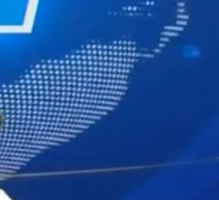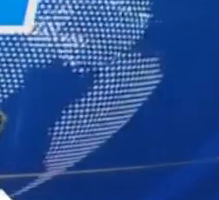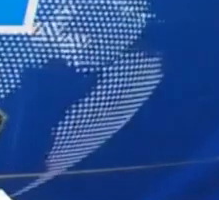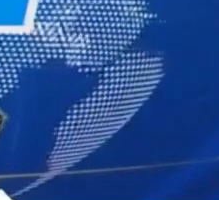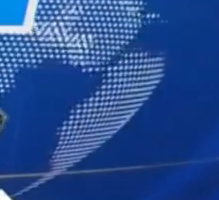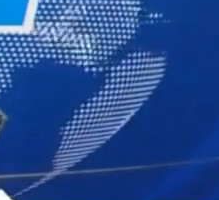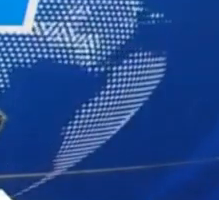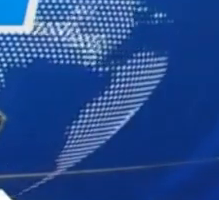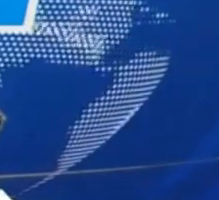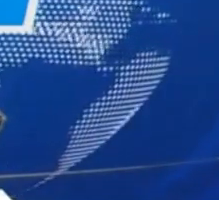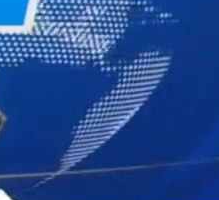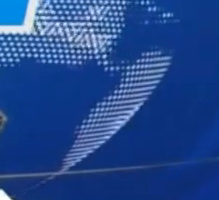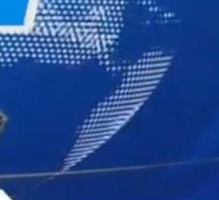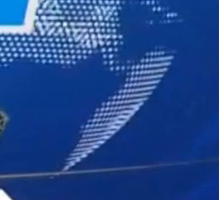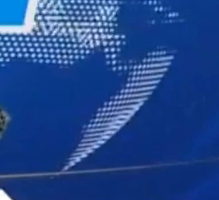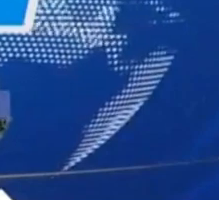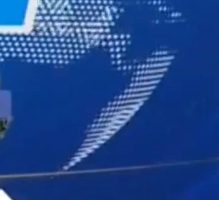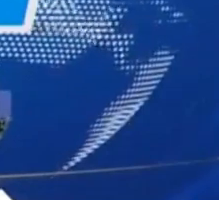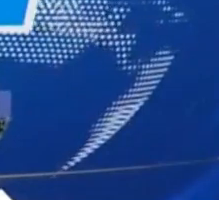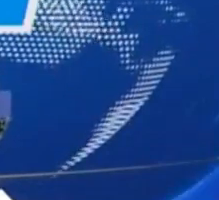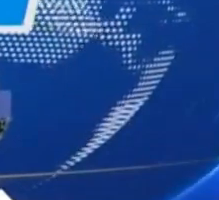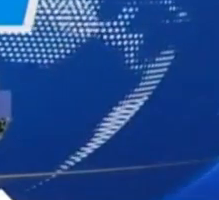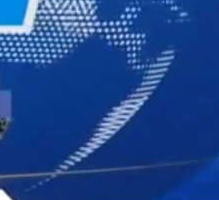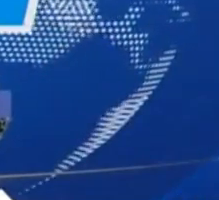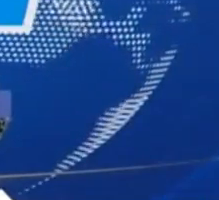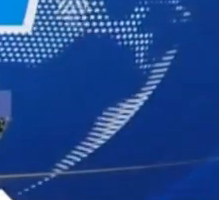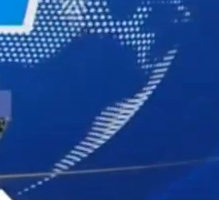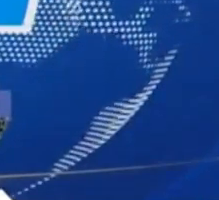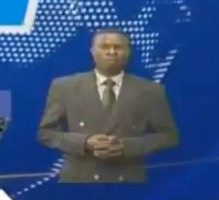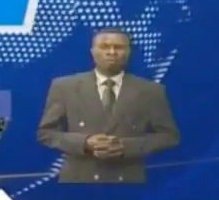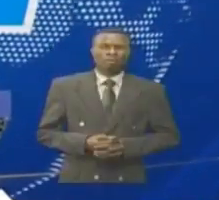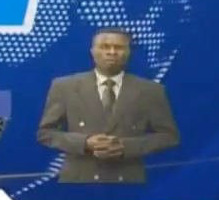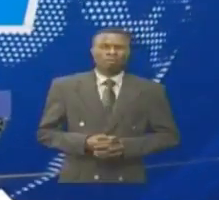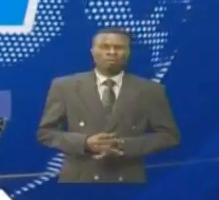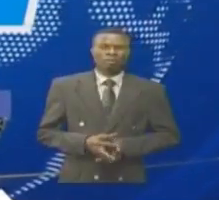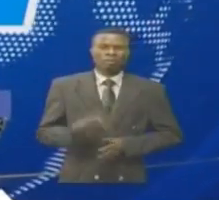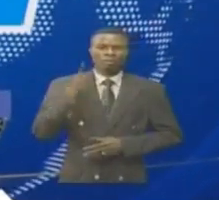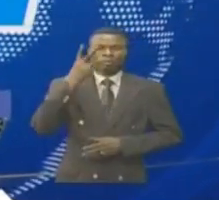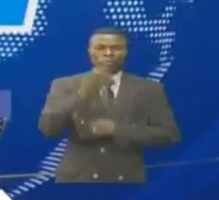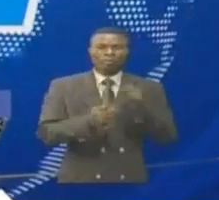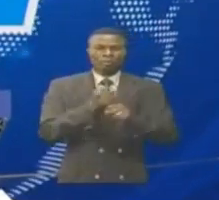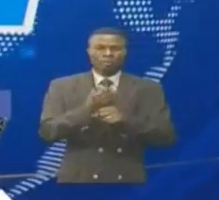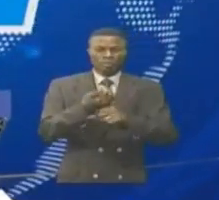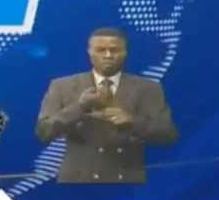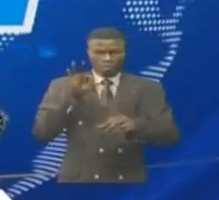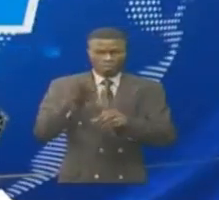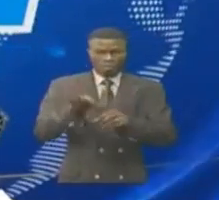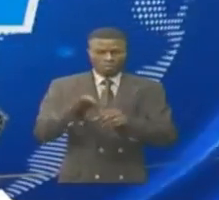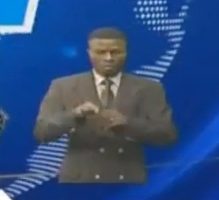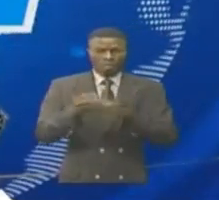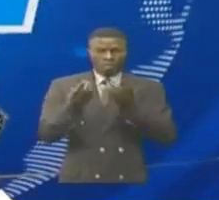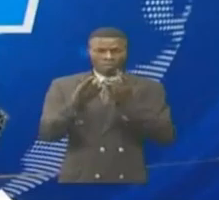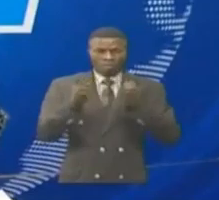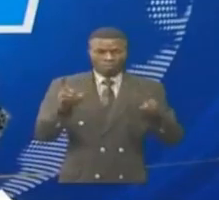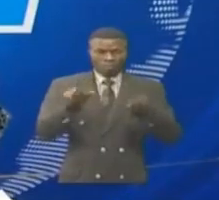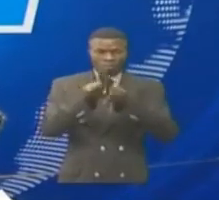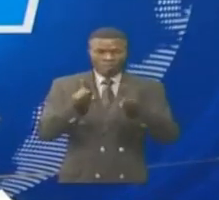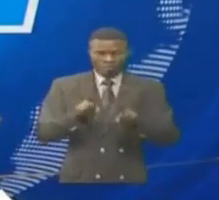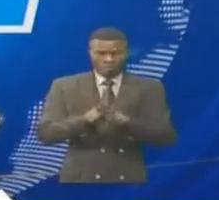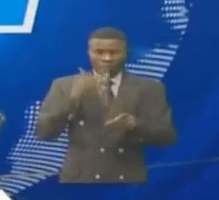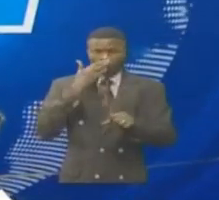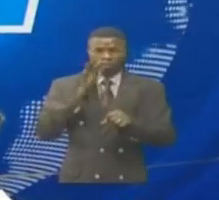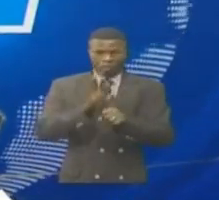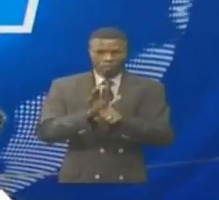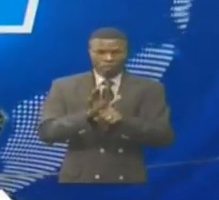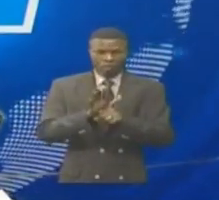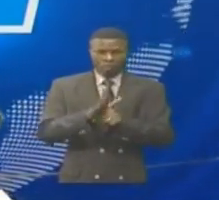été investi hier lundi, président d'une transition prolongée de 2 ans avant des élections démocratiques et a promis de